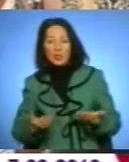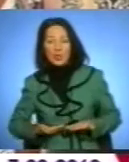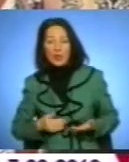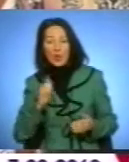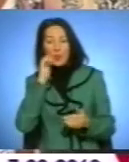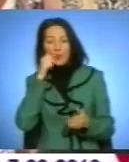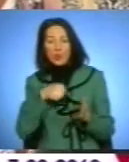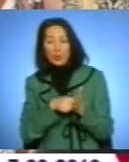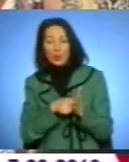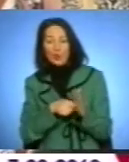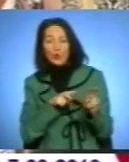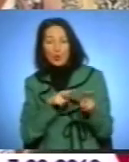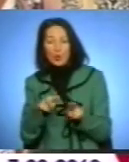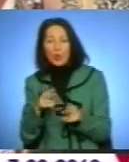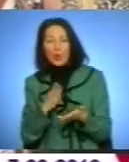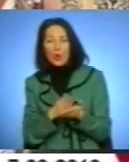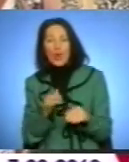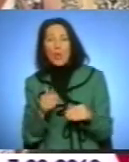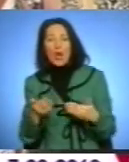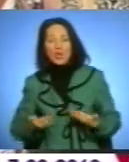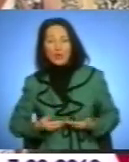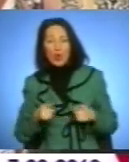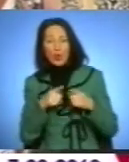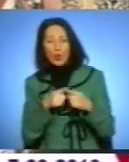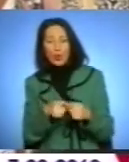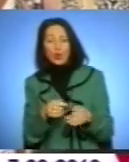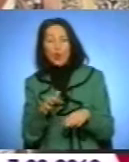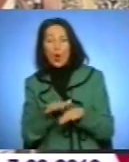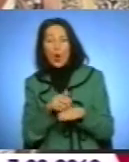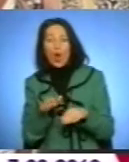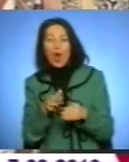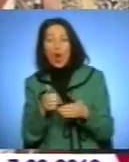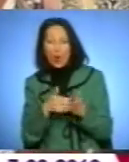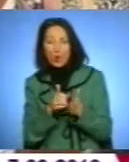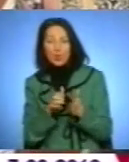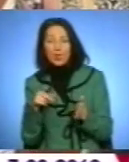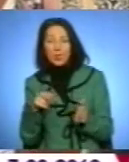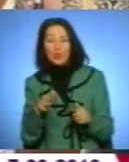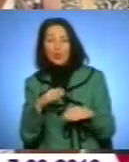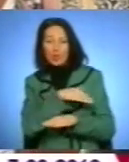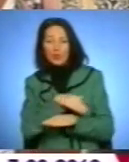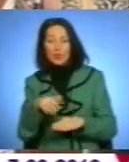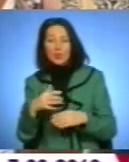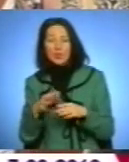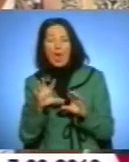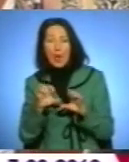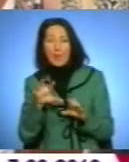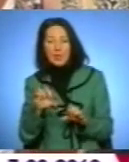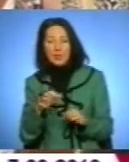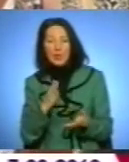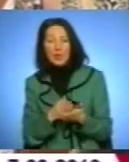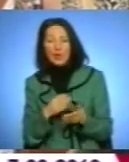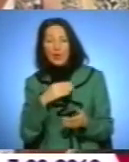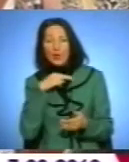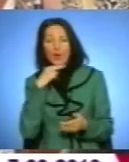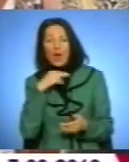живий куточок, коти приходять з надвору, песики. Вони годують їх. Вони мають уваги багато, але